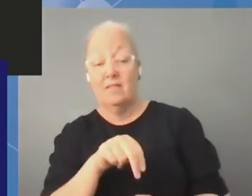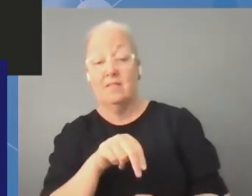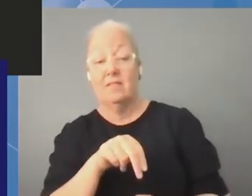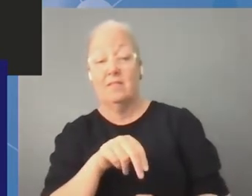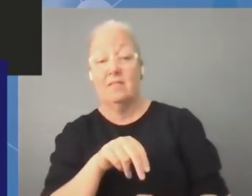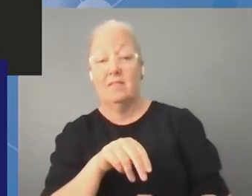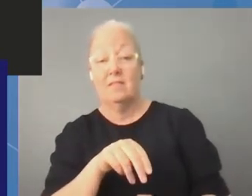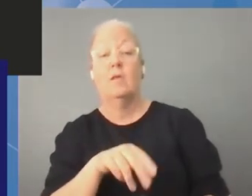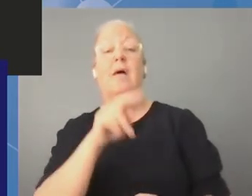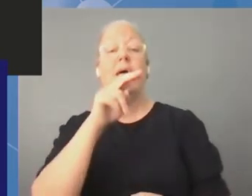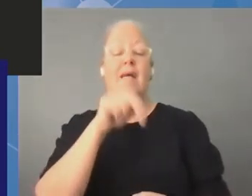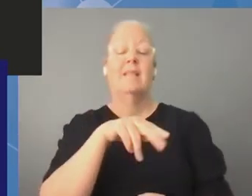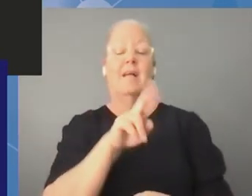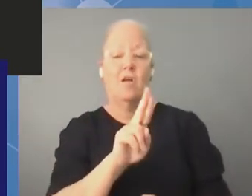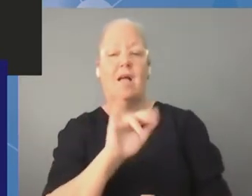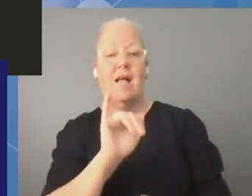些活动。